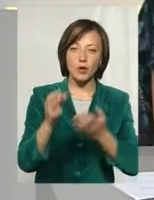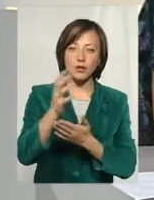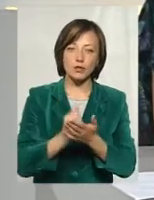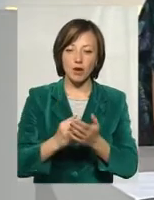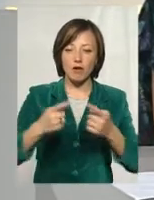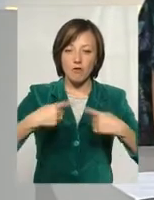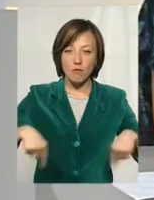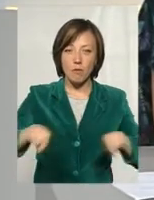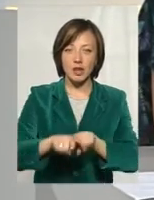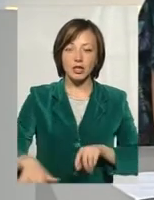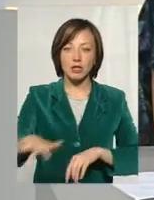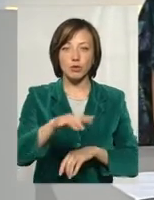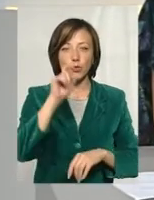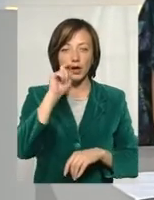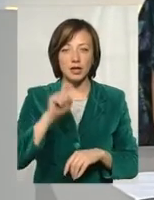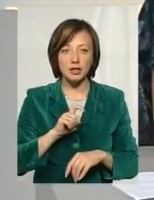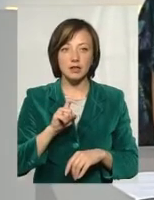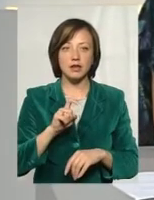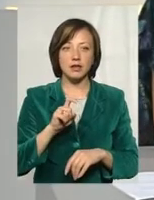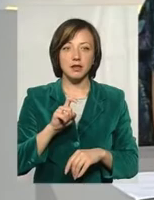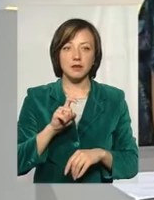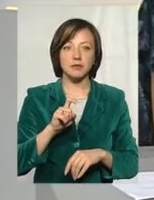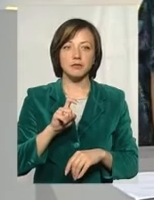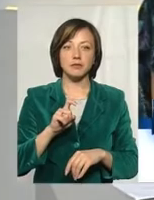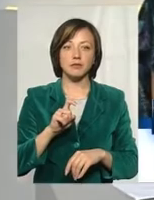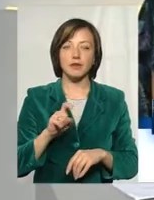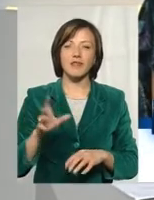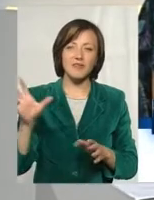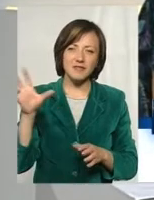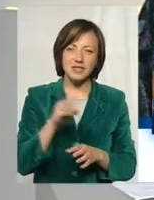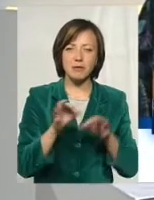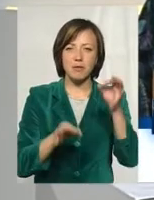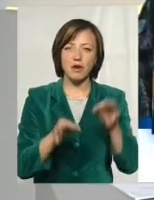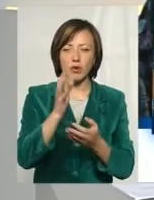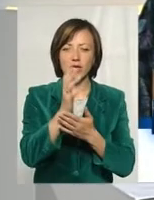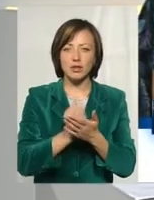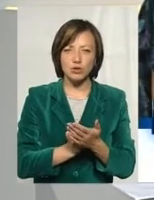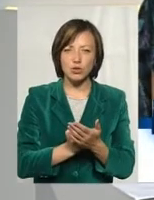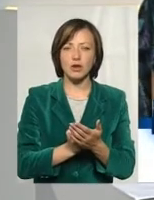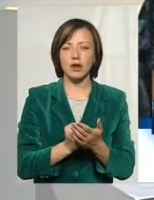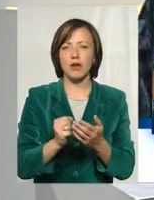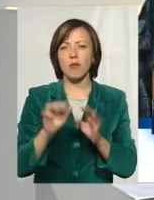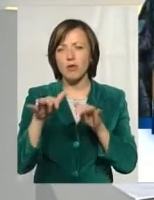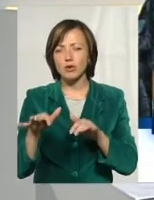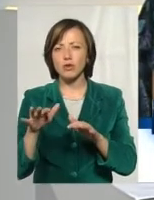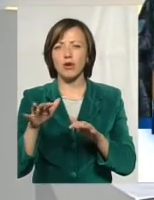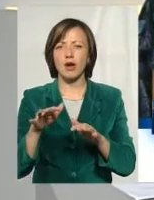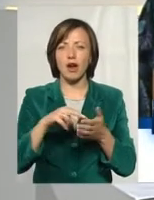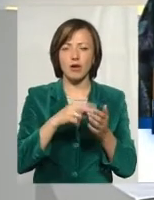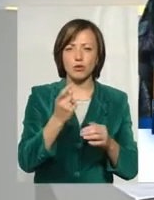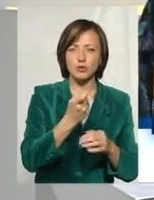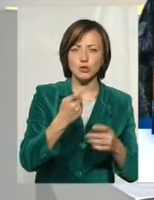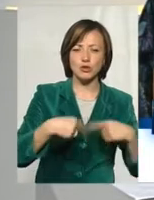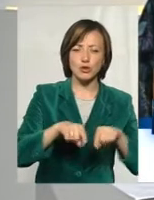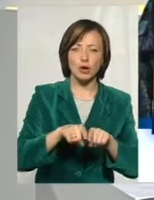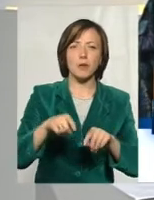межах території України, природні ресурси і континентального шельфу, виключної морської економічної зони, є об'єктами